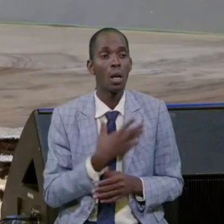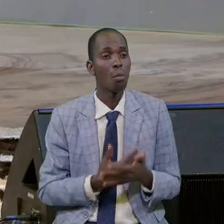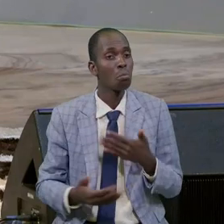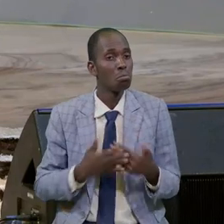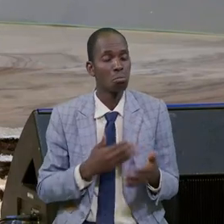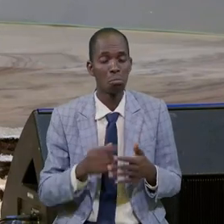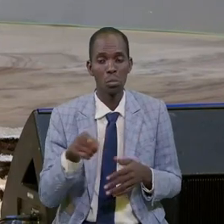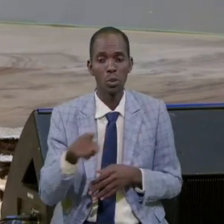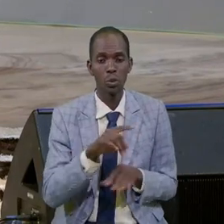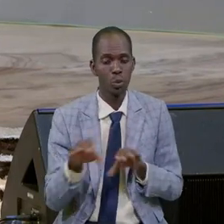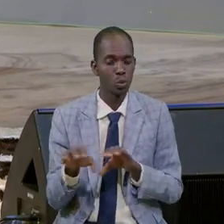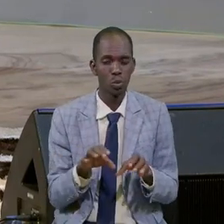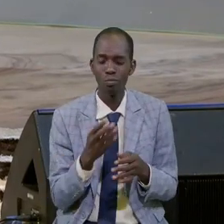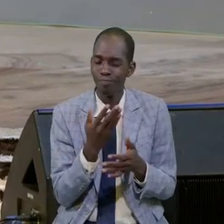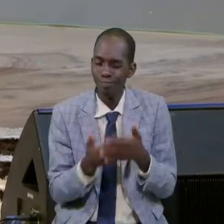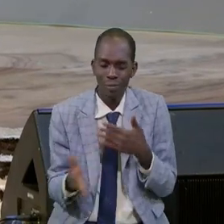Colossiens 3:17.